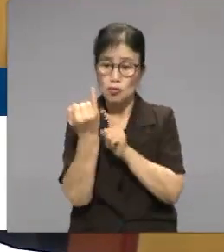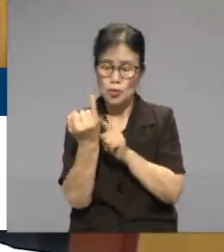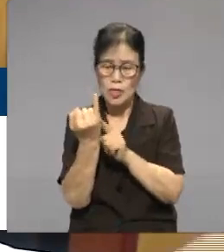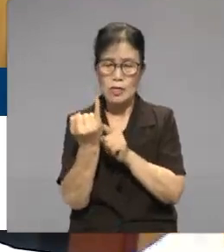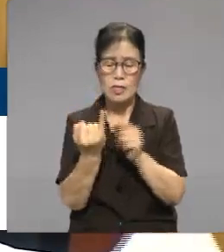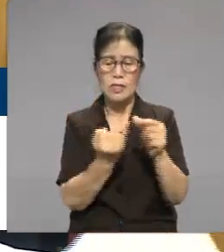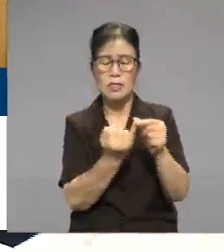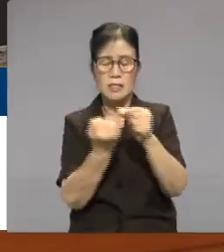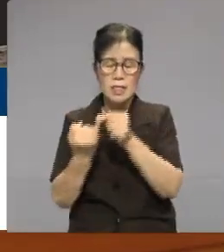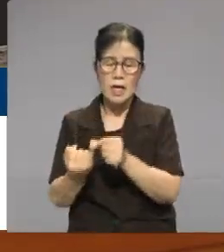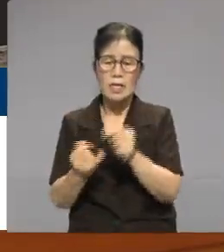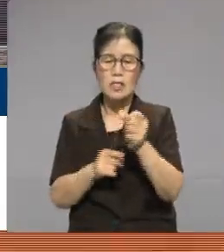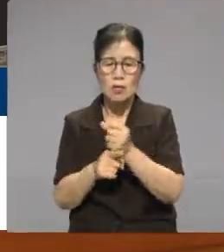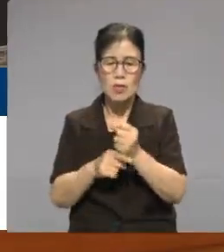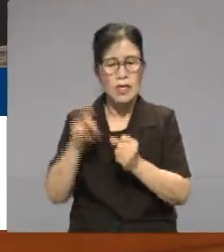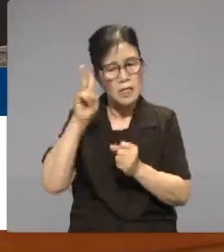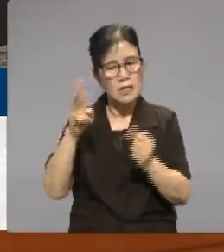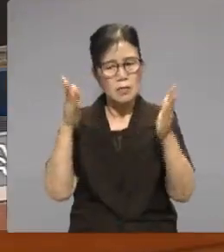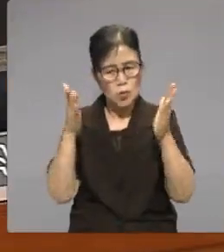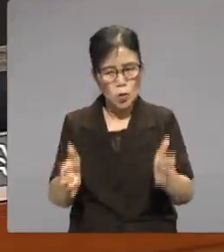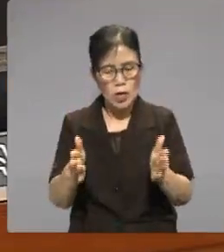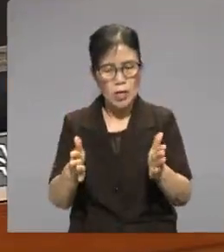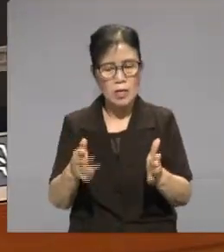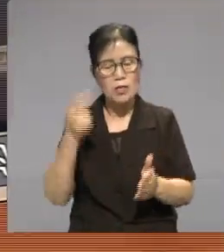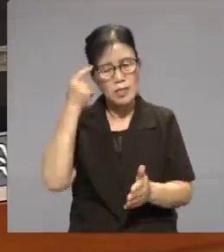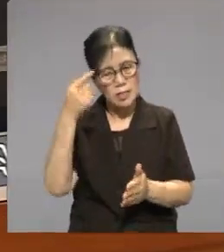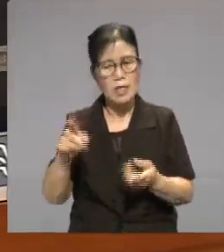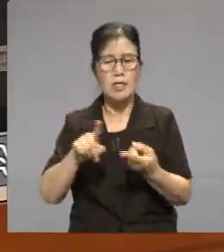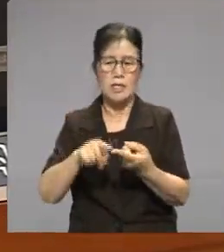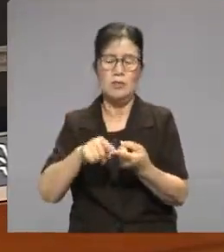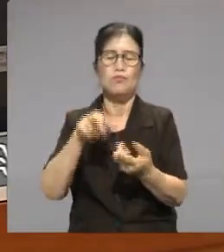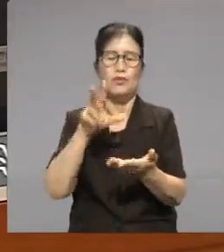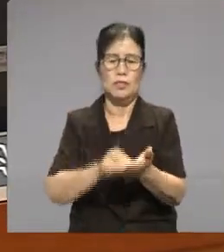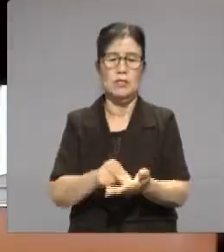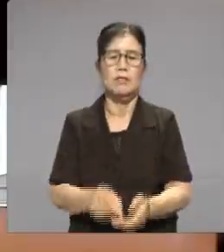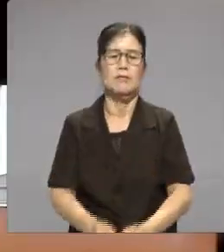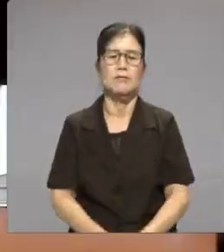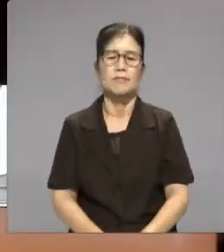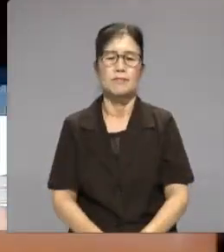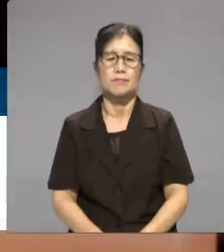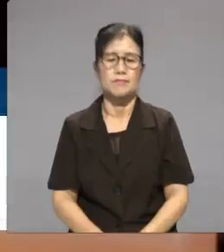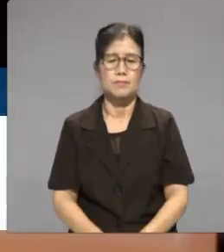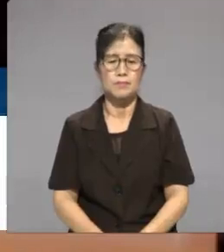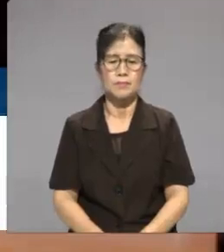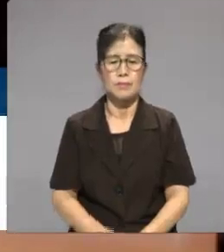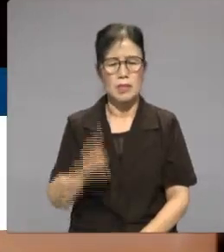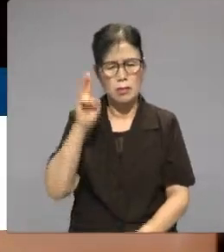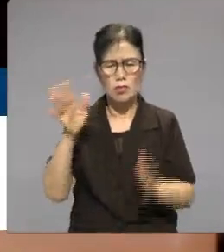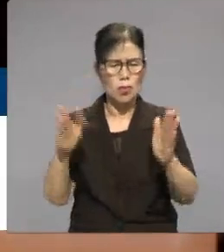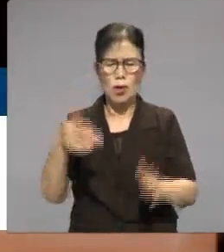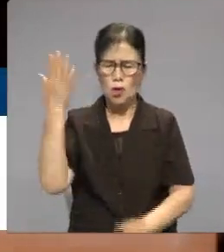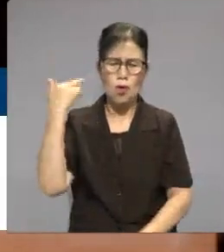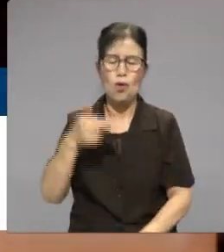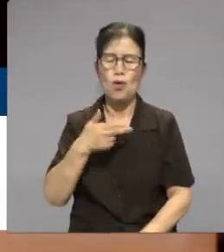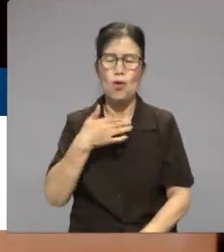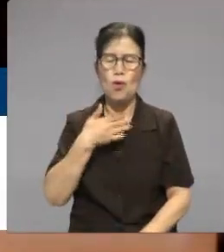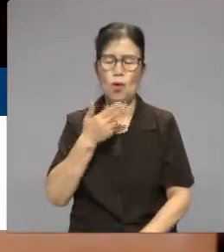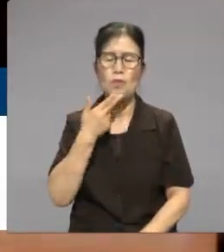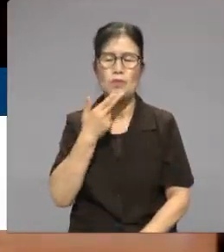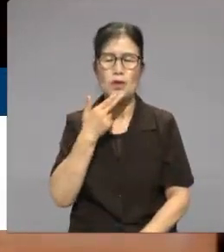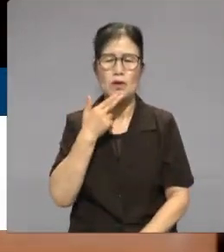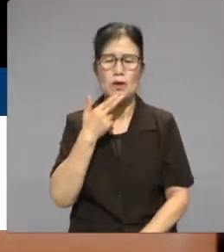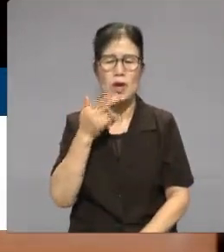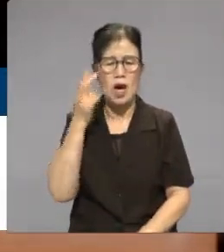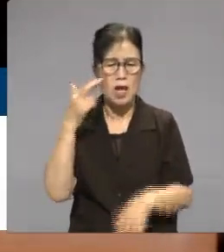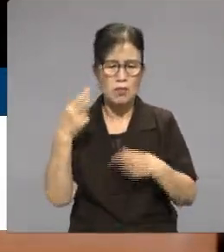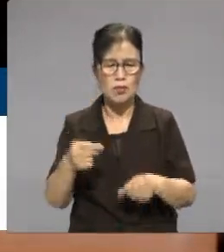청문회를 이틀 동안 진행할 것인지가 쟁점이었습니다 이틀 중한 전례가 없습니다 고의적으로 이게 지금